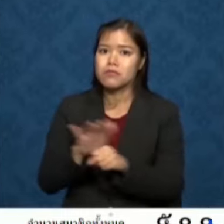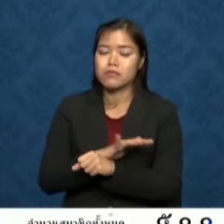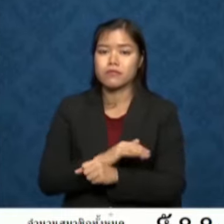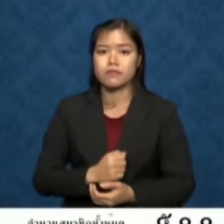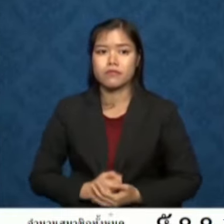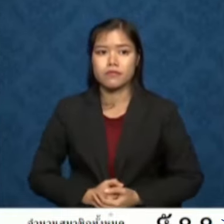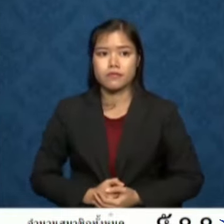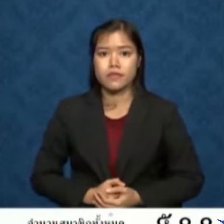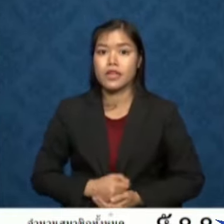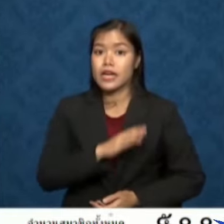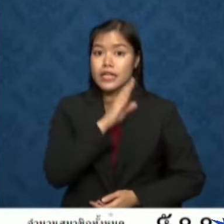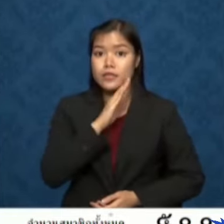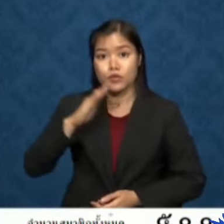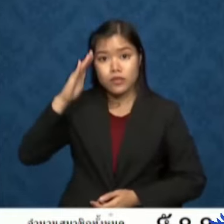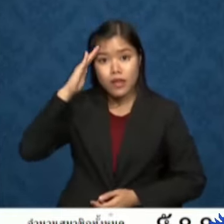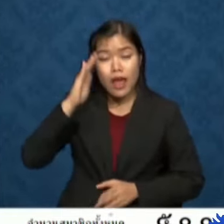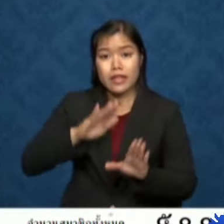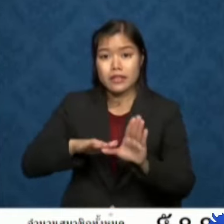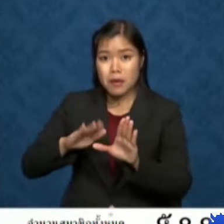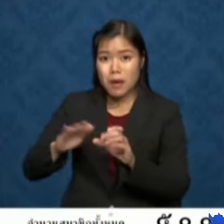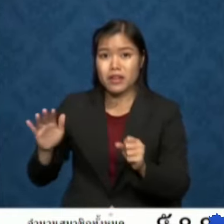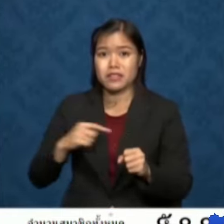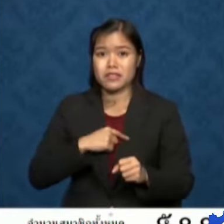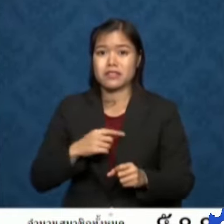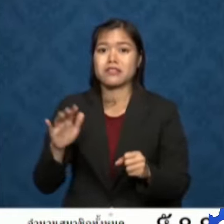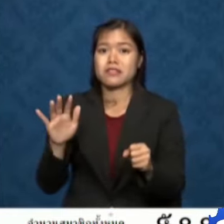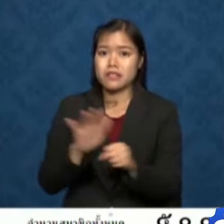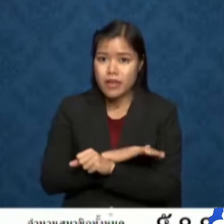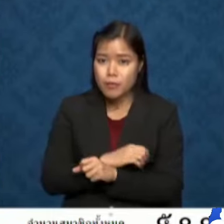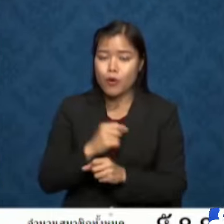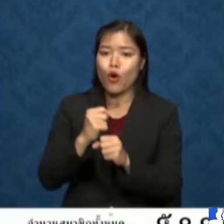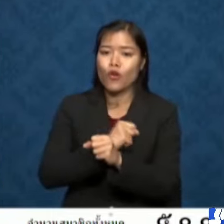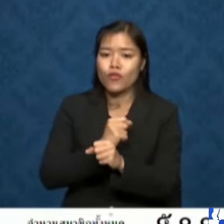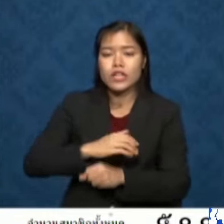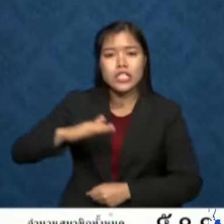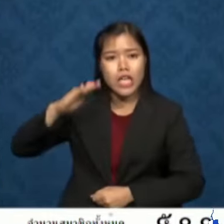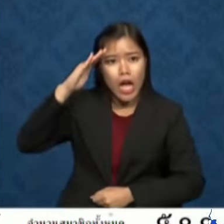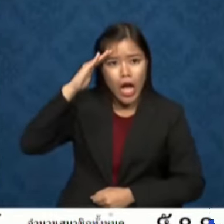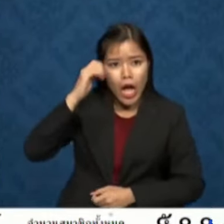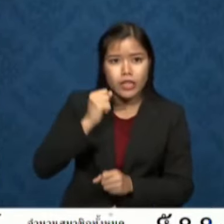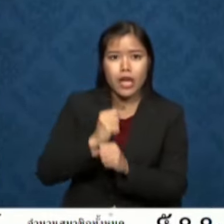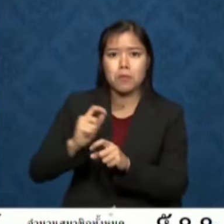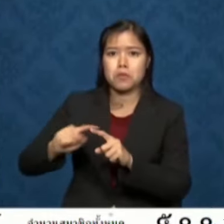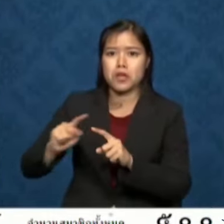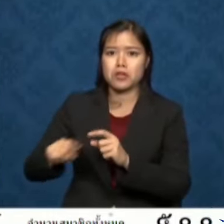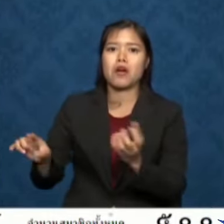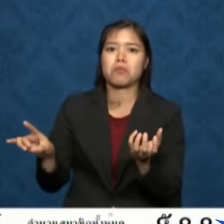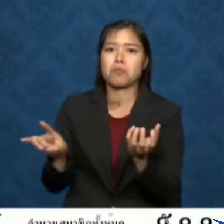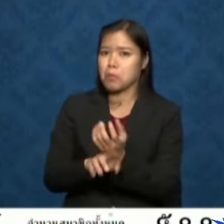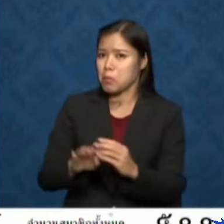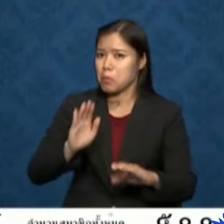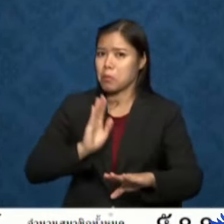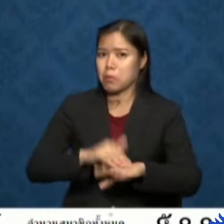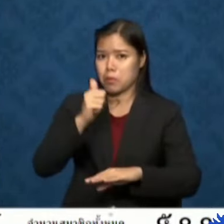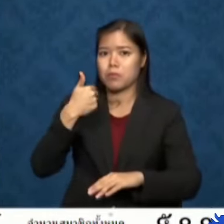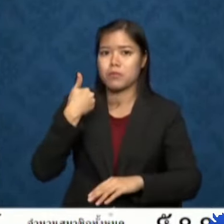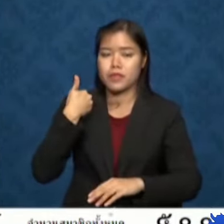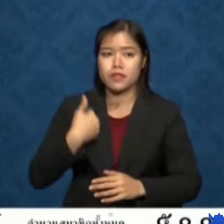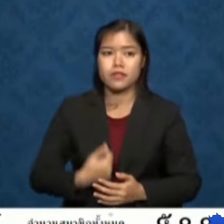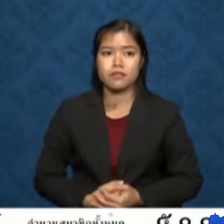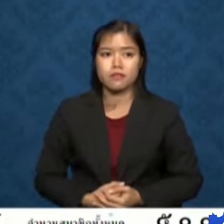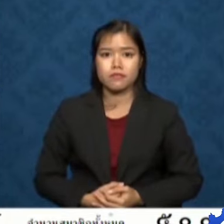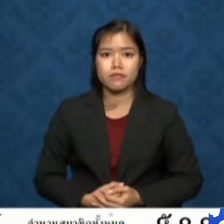ทหารเข้ามาแบบสมัครใจจะทำให้การฝึกทหารและการปฏิบัติภารกิจมีประสิทธิภาพการบังคับบังคับ